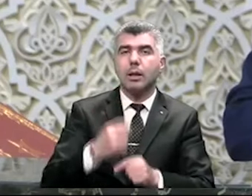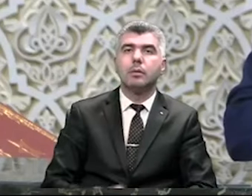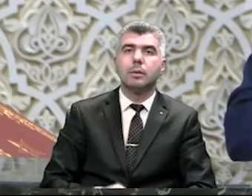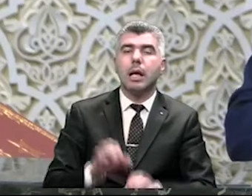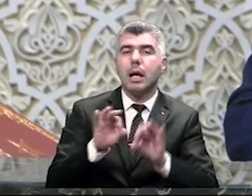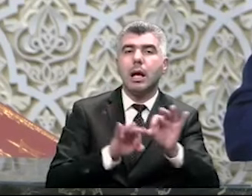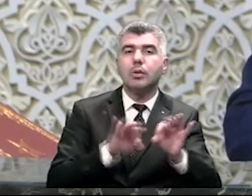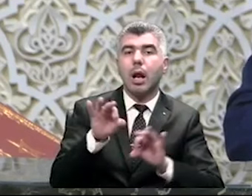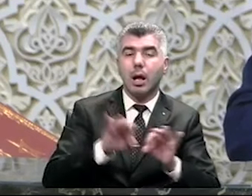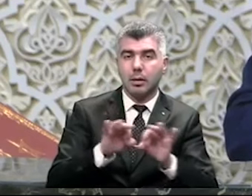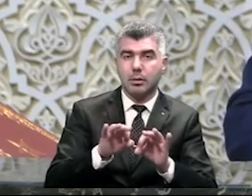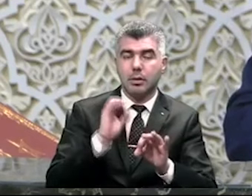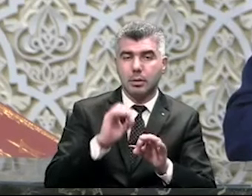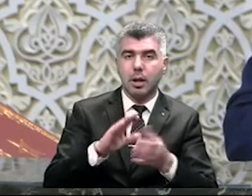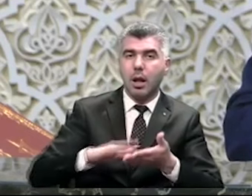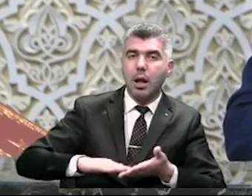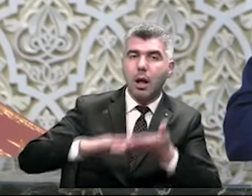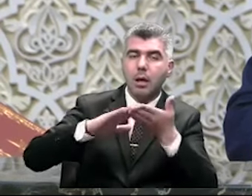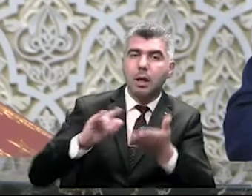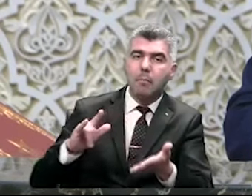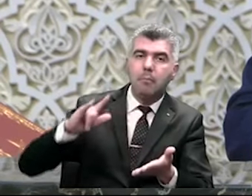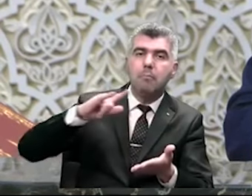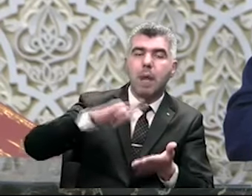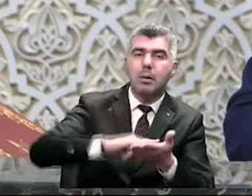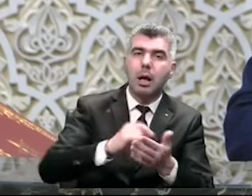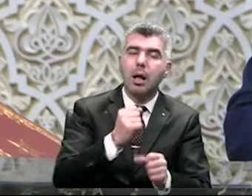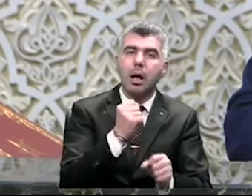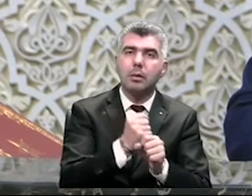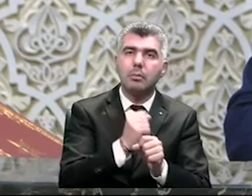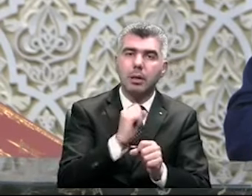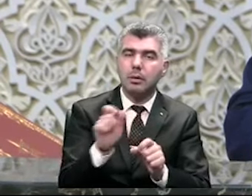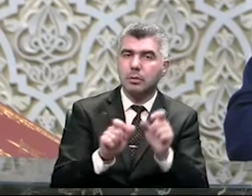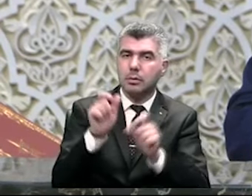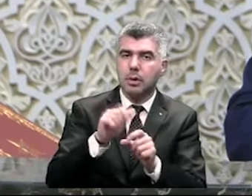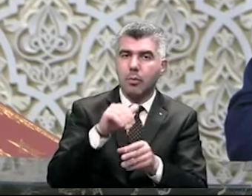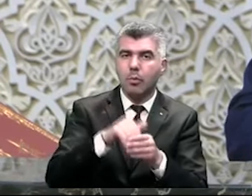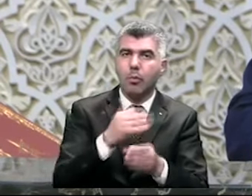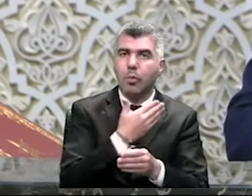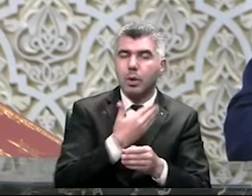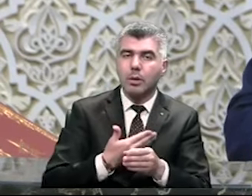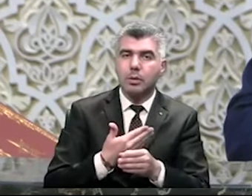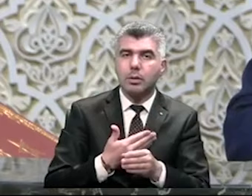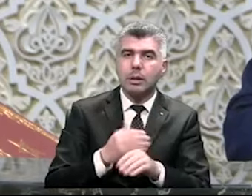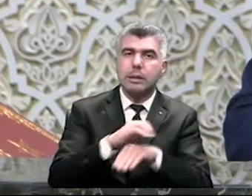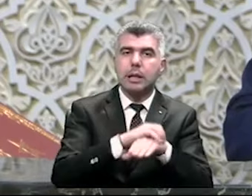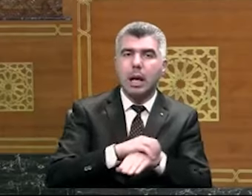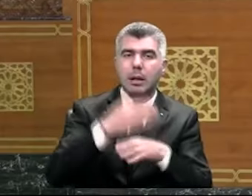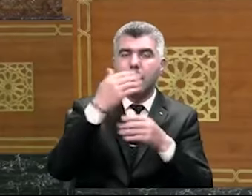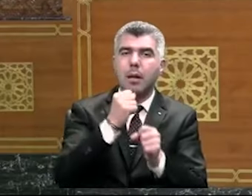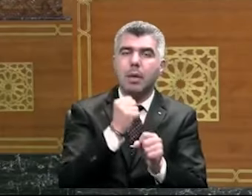الاجراءات المتخذه للارتقاء بوضعيه المطارات والعاملين بها الكلمه السده المستش فريق الاتحاد المغربي للشغل لبسط